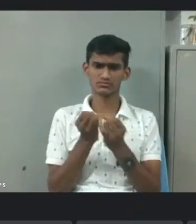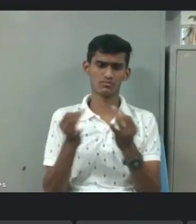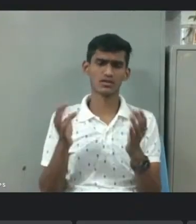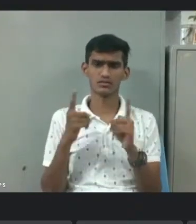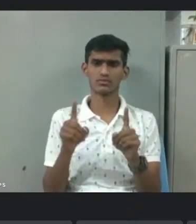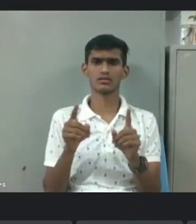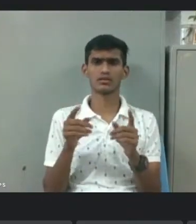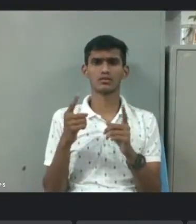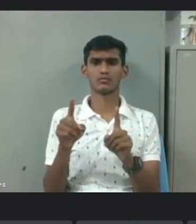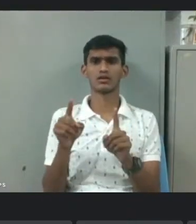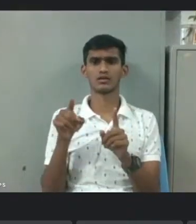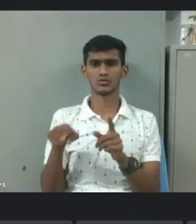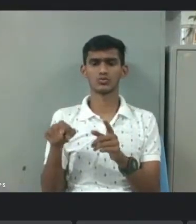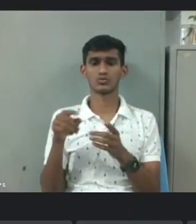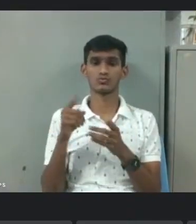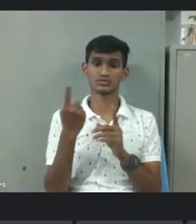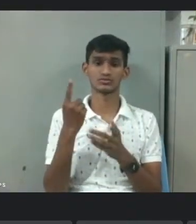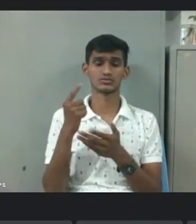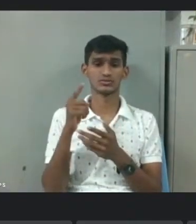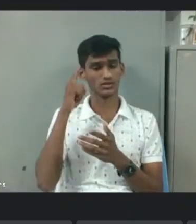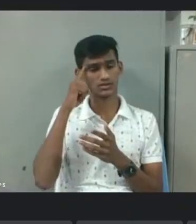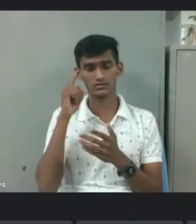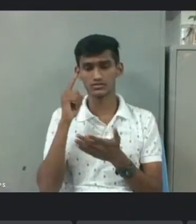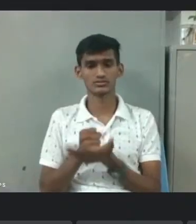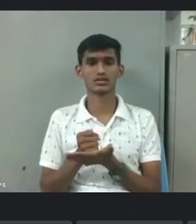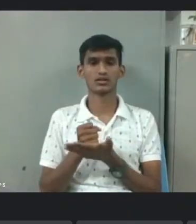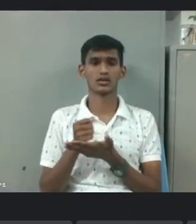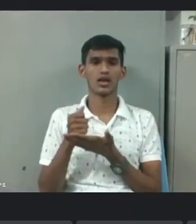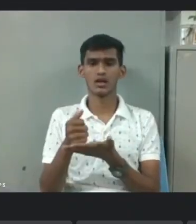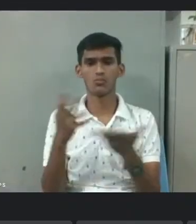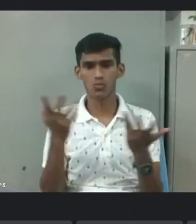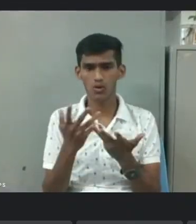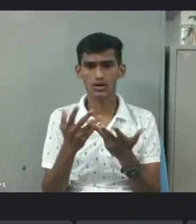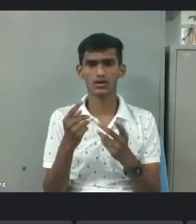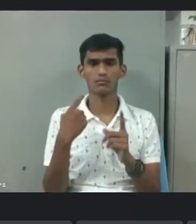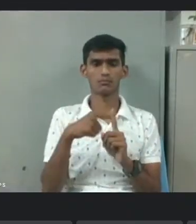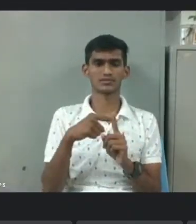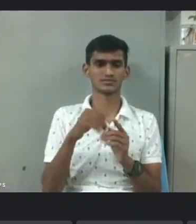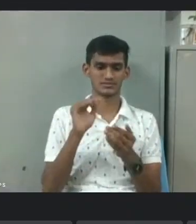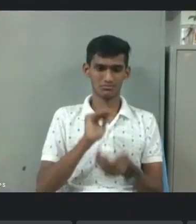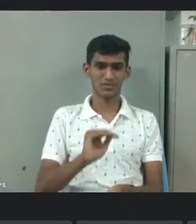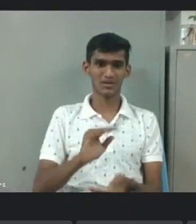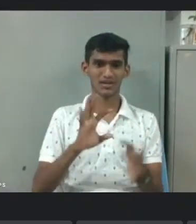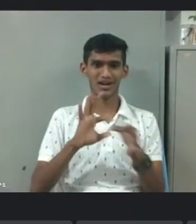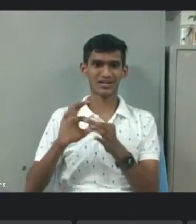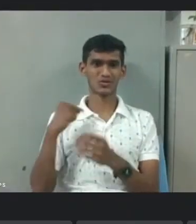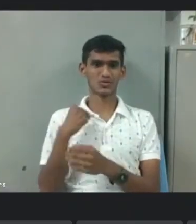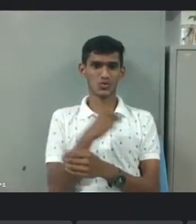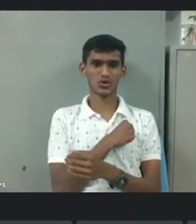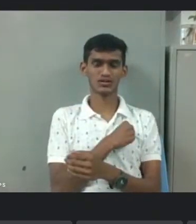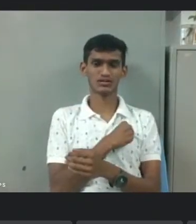ഹെൽപ്പ് എടുക്കണം എന്നുള്ളൊരു തീരുമാനത്തിലേക്ക് എത്തണം. അതോടൊപ്പം ഡെവലപ്മെന്റൽ പീഡിയാട്രീഷ്യനെ കാണിക്കേണ്ടതാണ് കുട്ടിയെ ഡീറ്റെയിൽഡ്